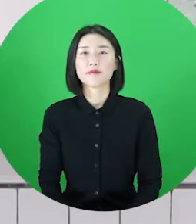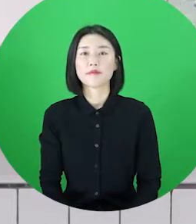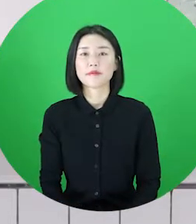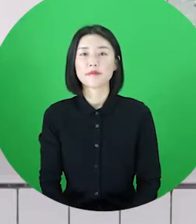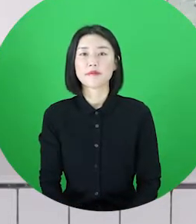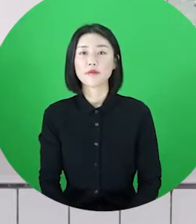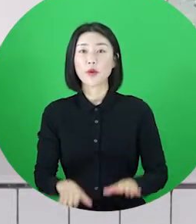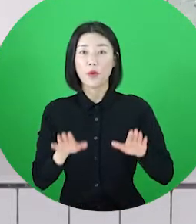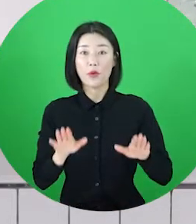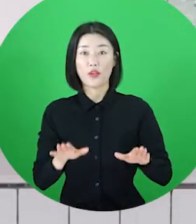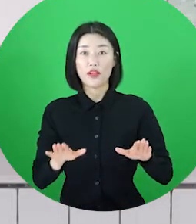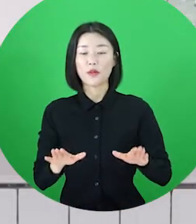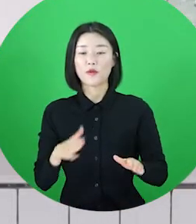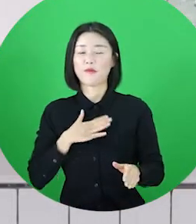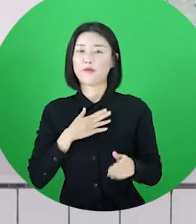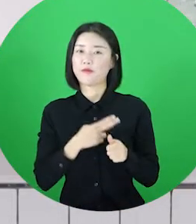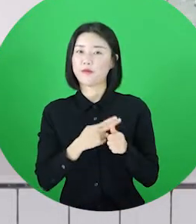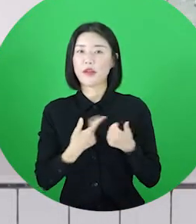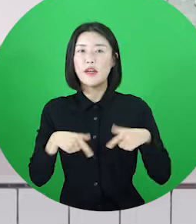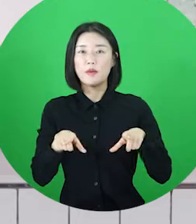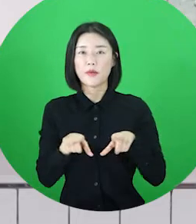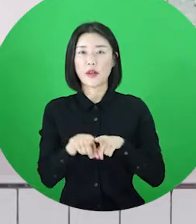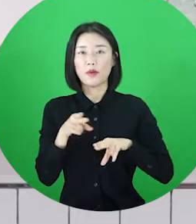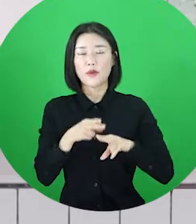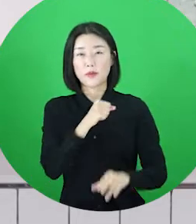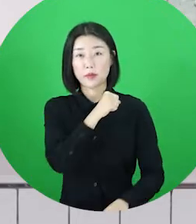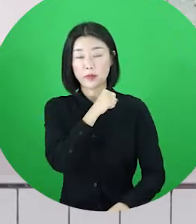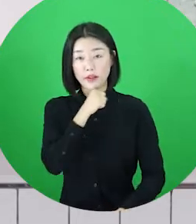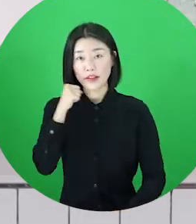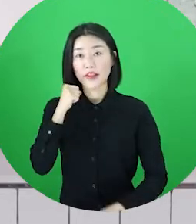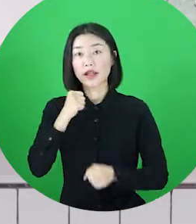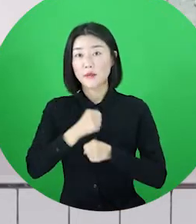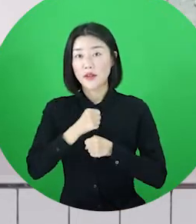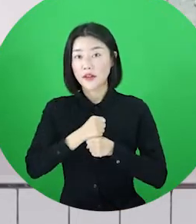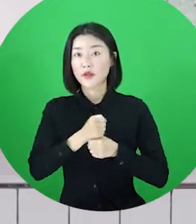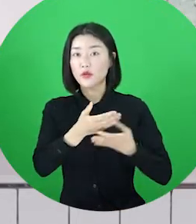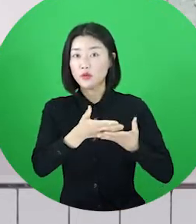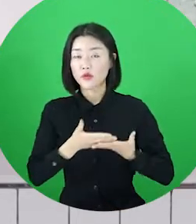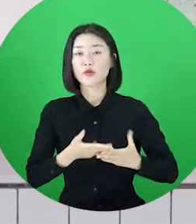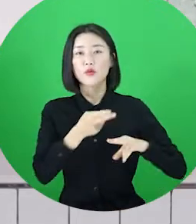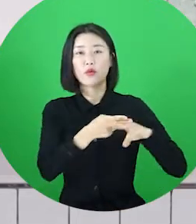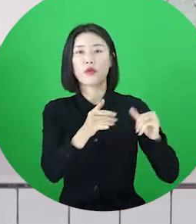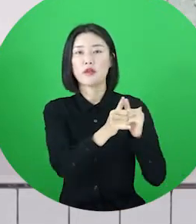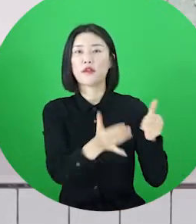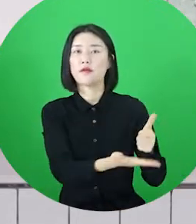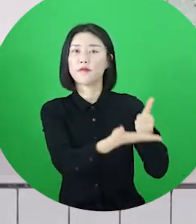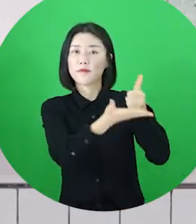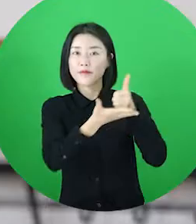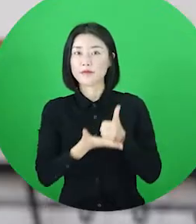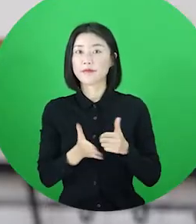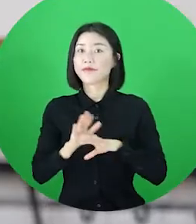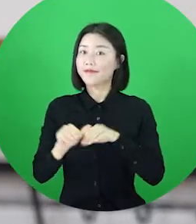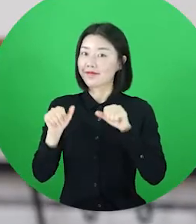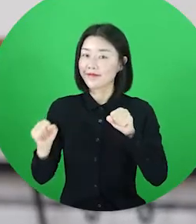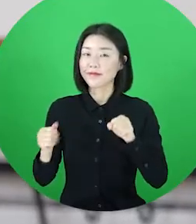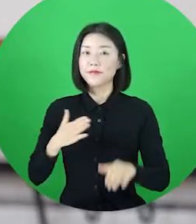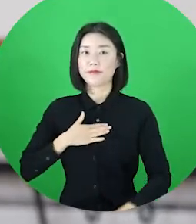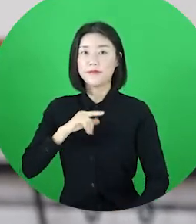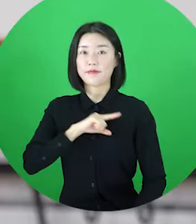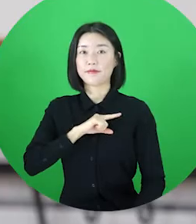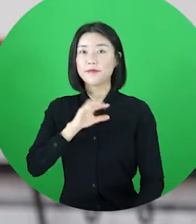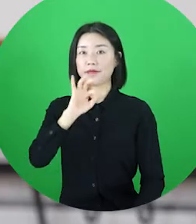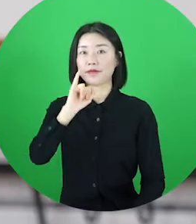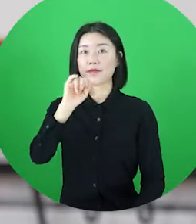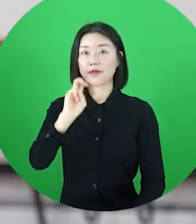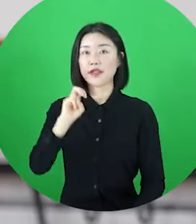반갑습니다. 오늘도 선생님과 맛있는 요리를 함께 할 요리사님이 나오셨습니다. 안녕하세요.